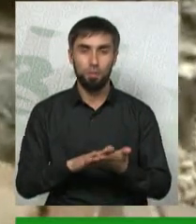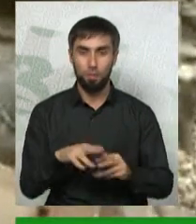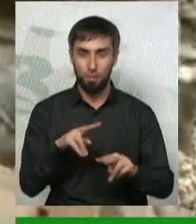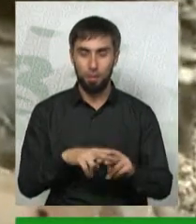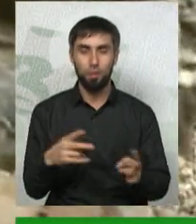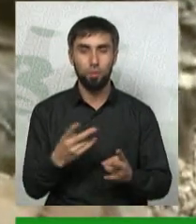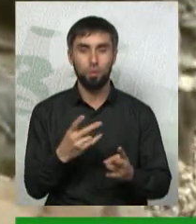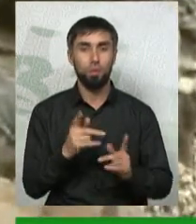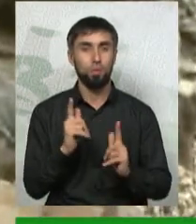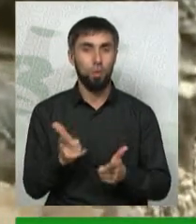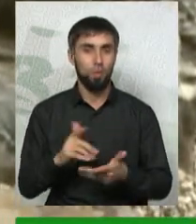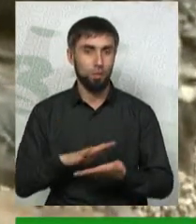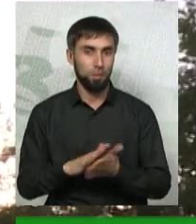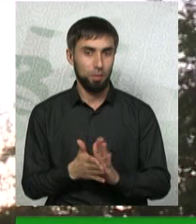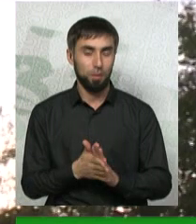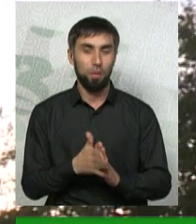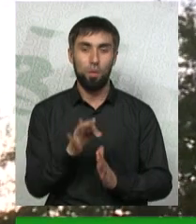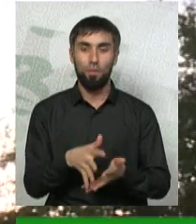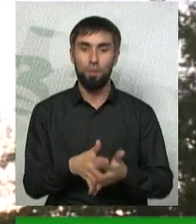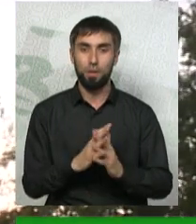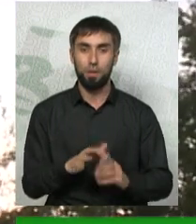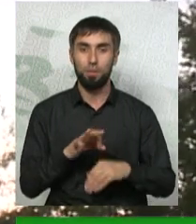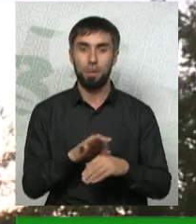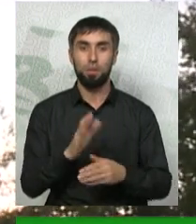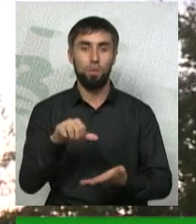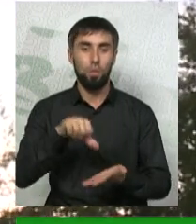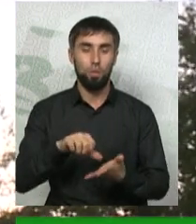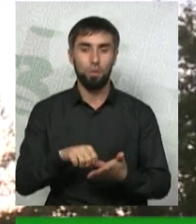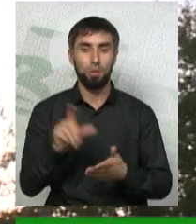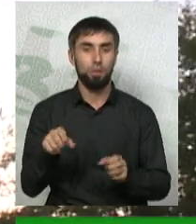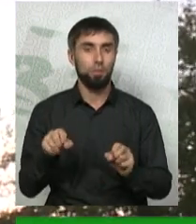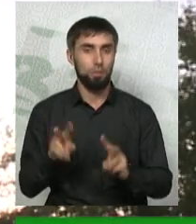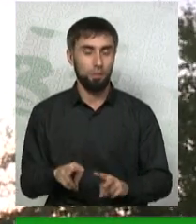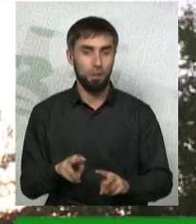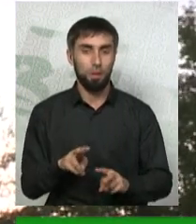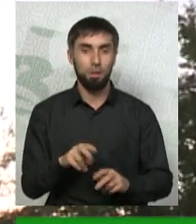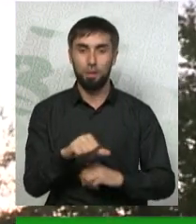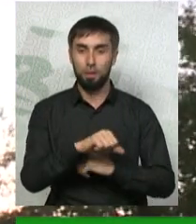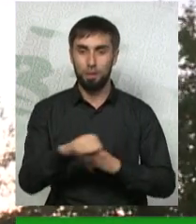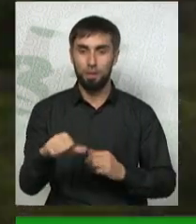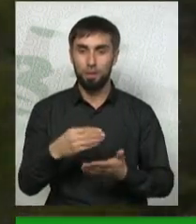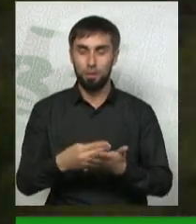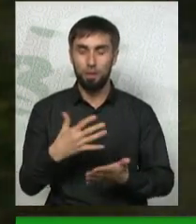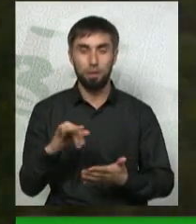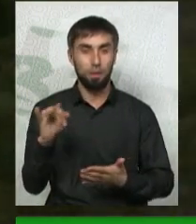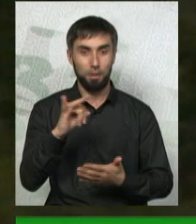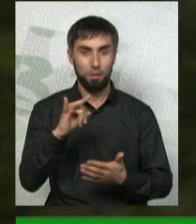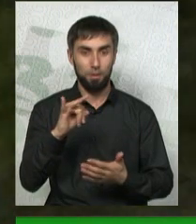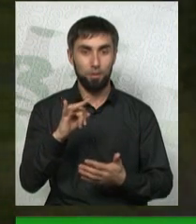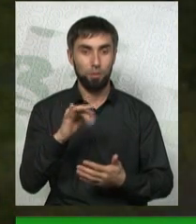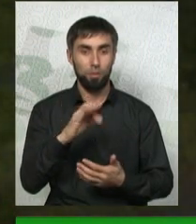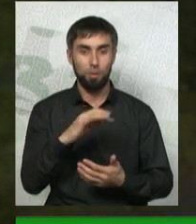площади должны согласовываться, а реставрации проводиться с участием экспертов. В границах территории ценных исторических